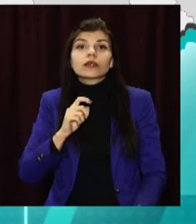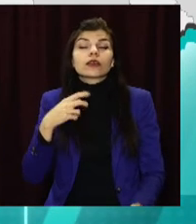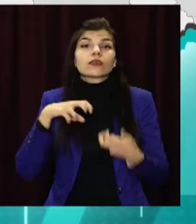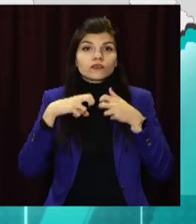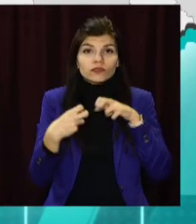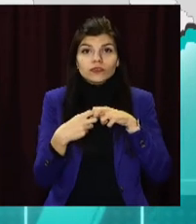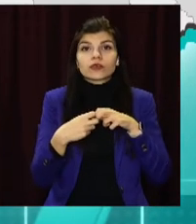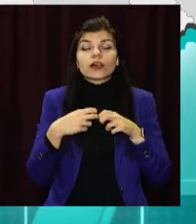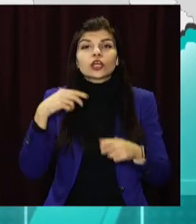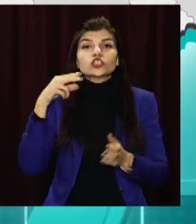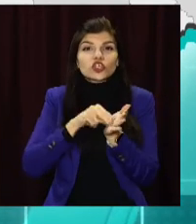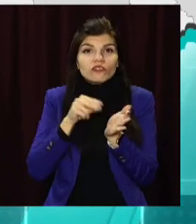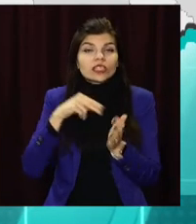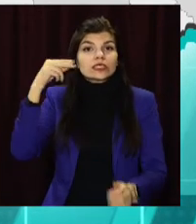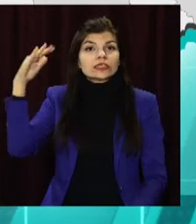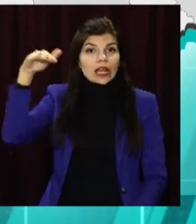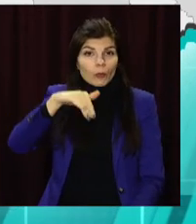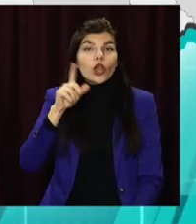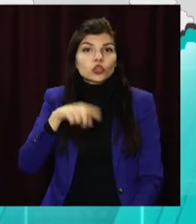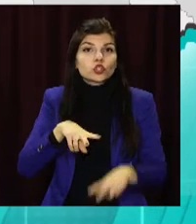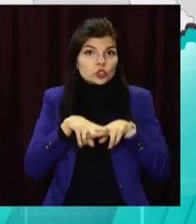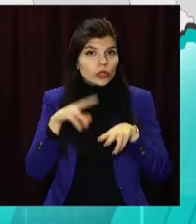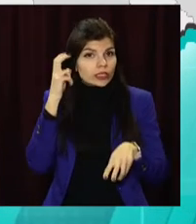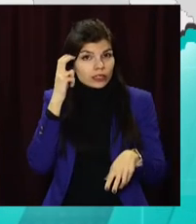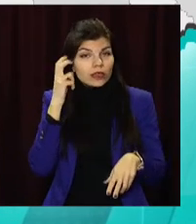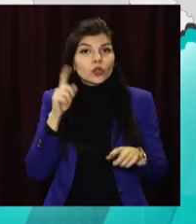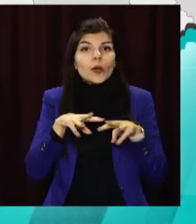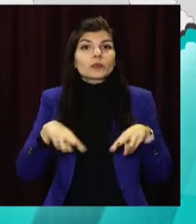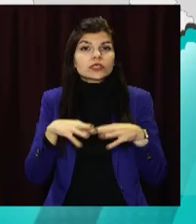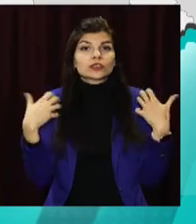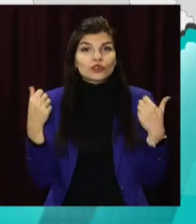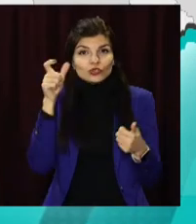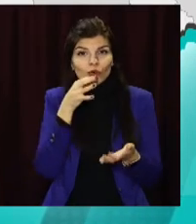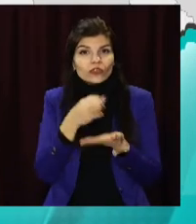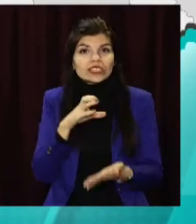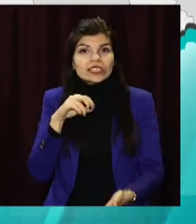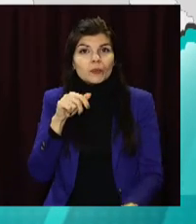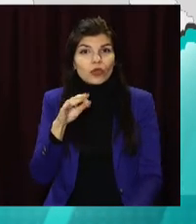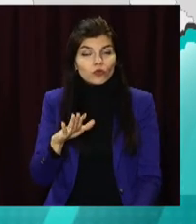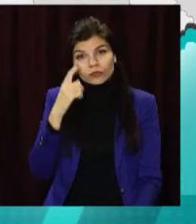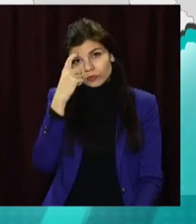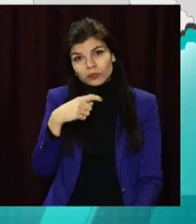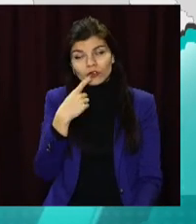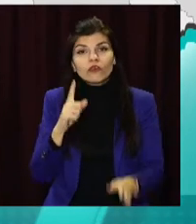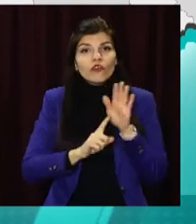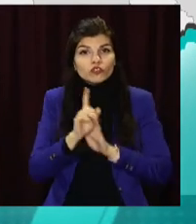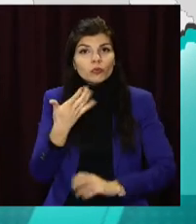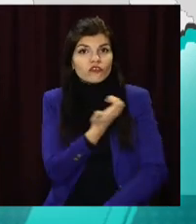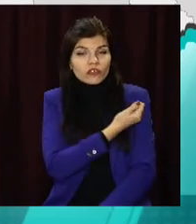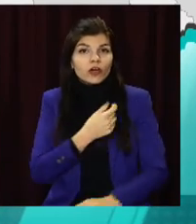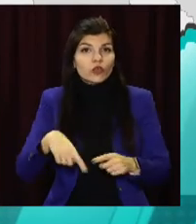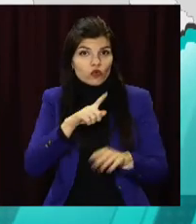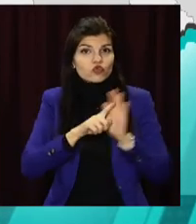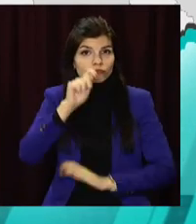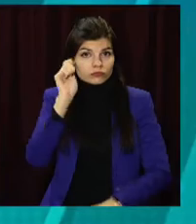Івано-Франківська, Чернівецька, Закарпатська області та столиця. Крім того, міністр охорони здоров'я Максим Степанов оголосив про початок вакцинації в